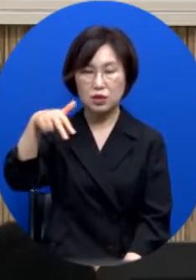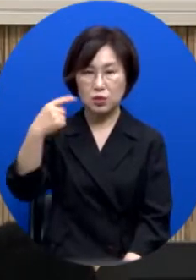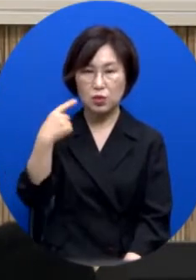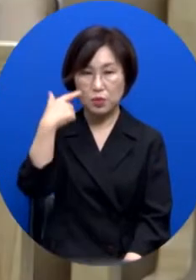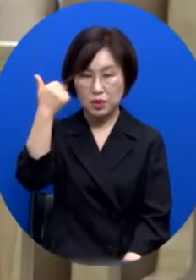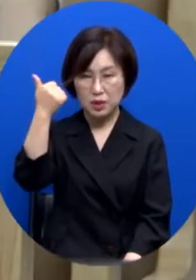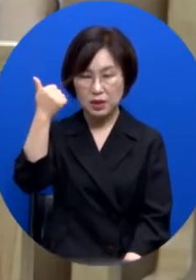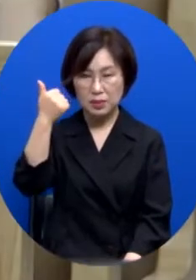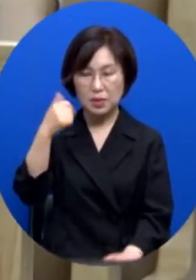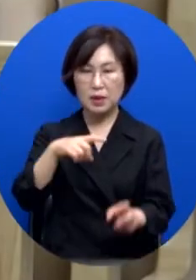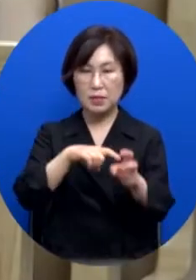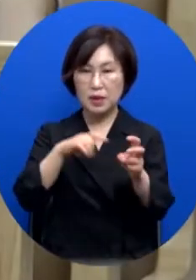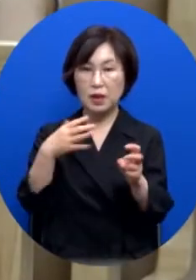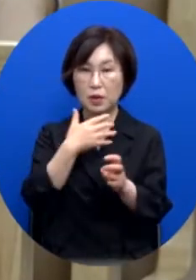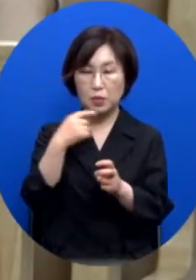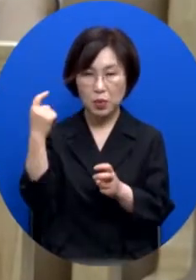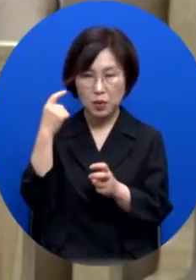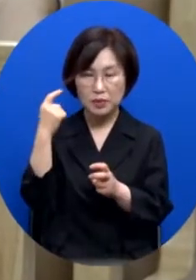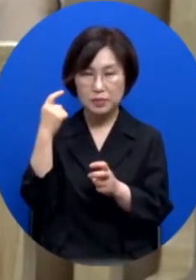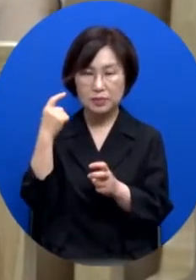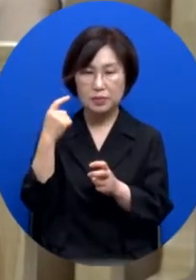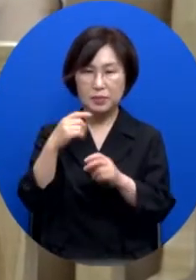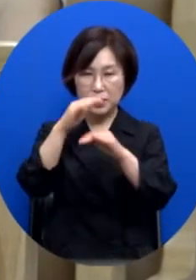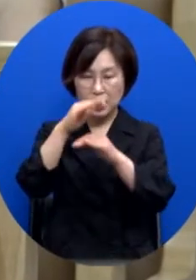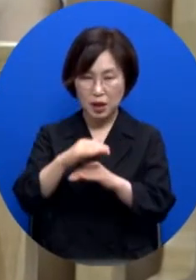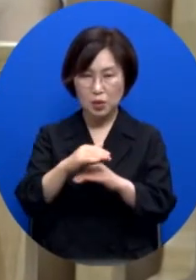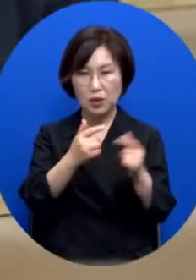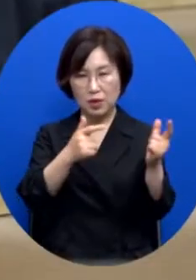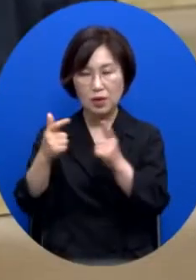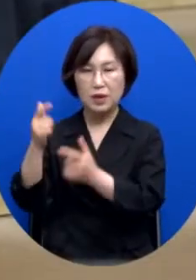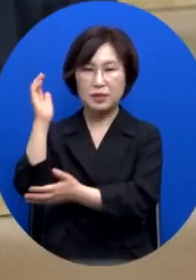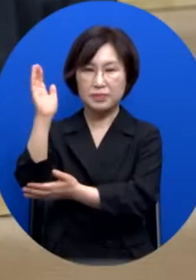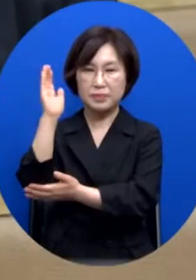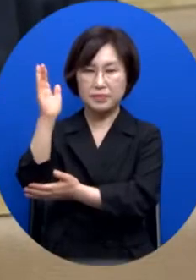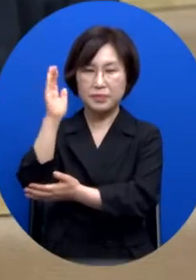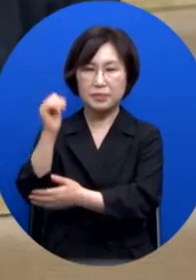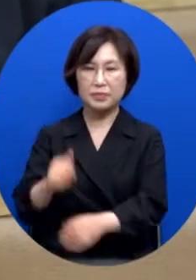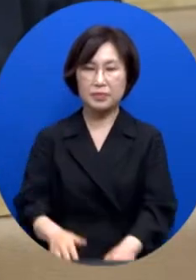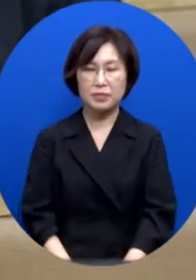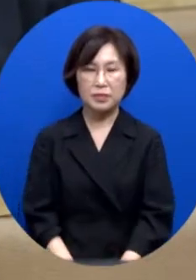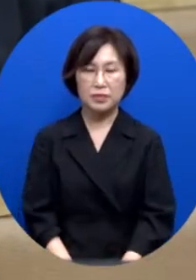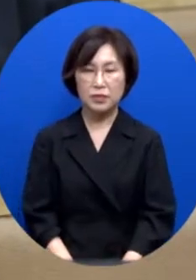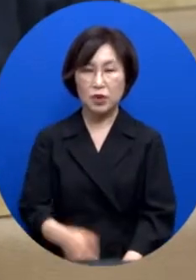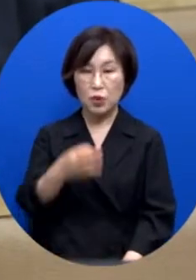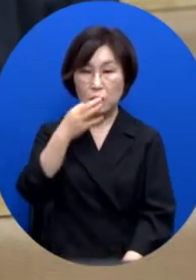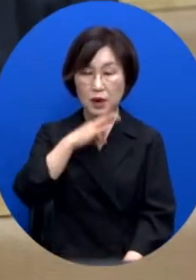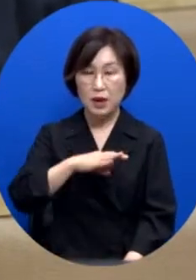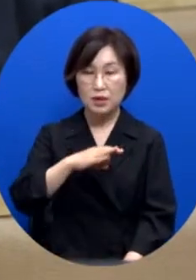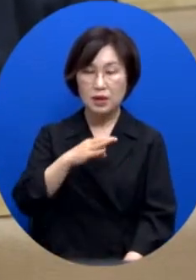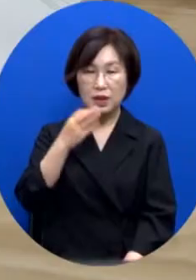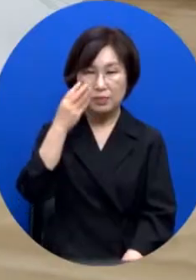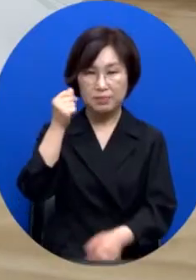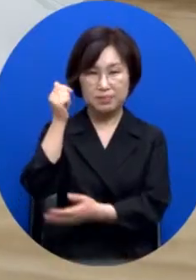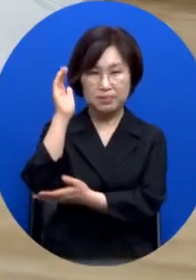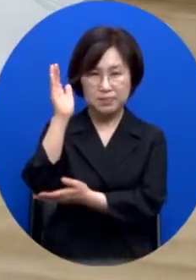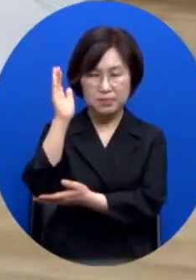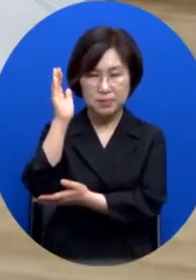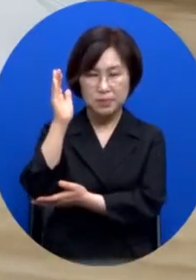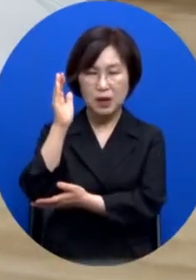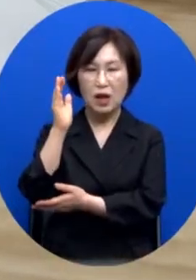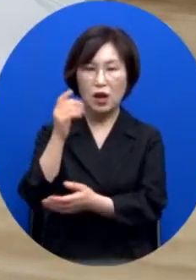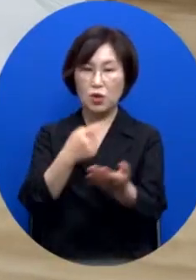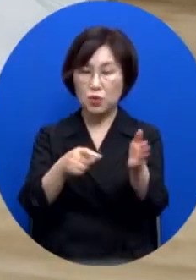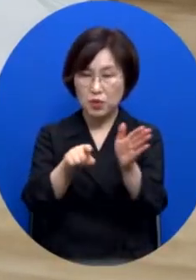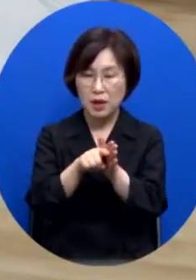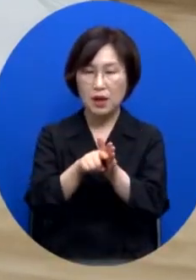마태복음 개론 목회 응접실 등을 강의합니다 또한 효과적인 말씀 전달을 위한 황연주